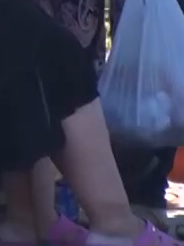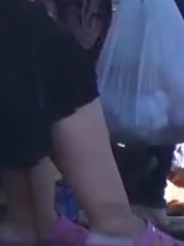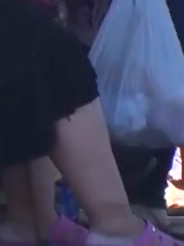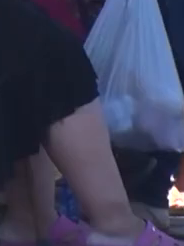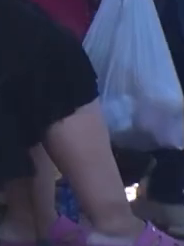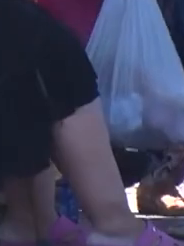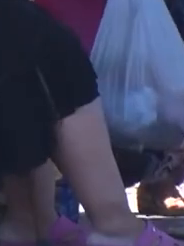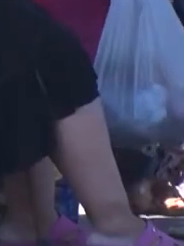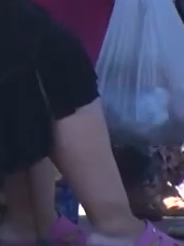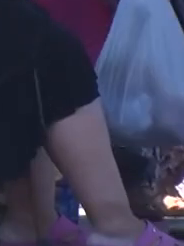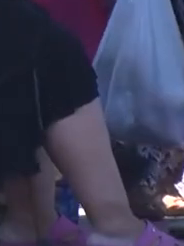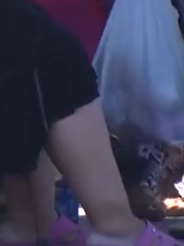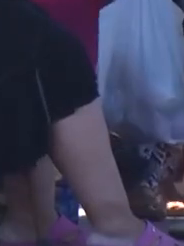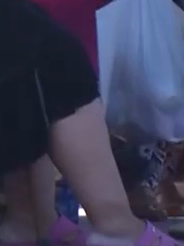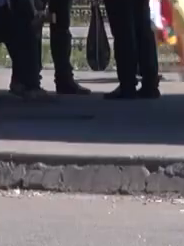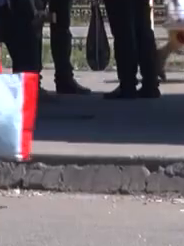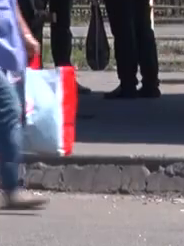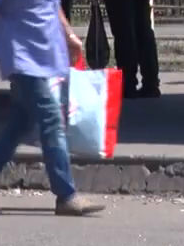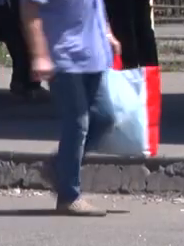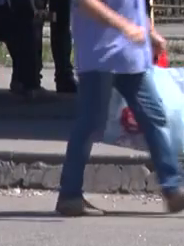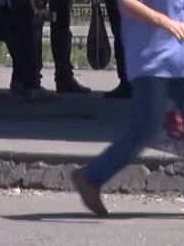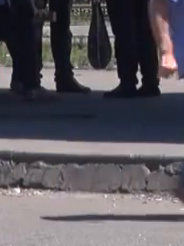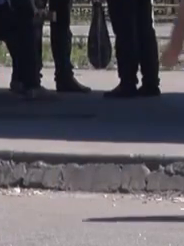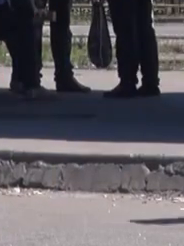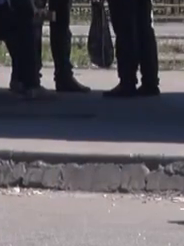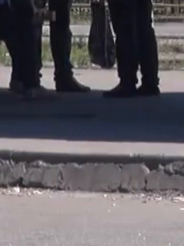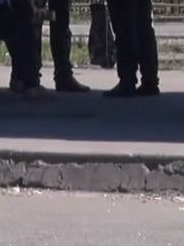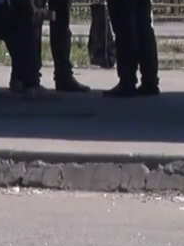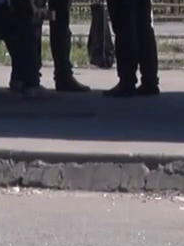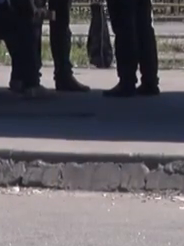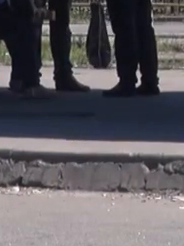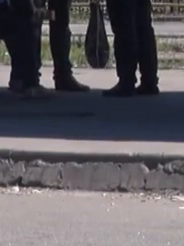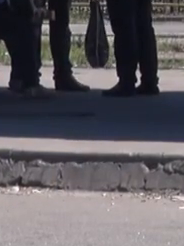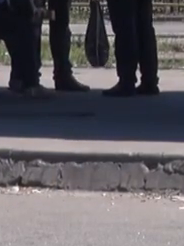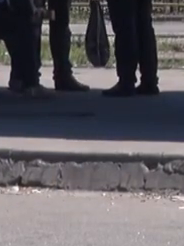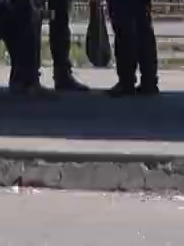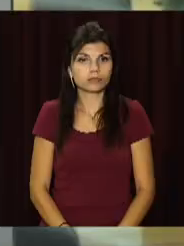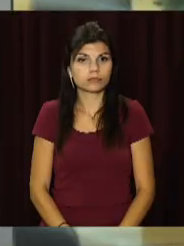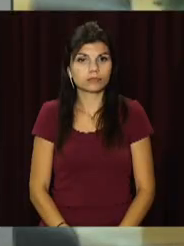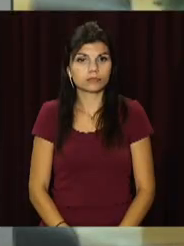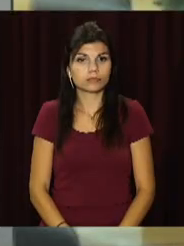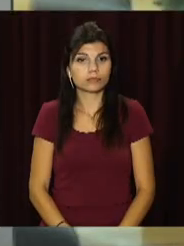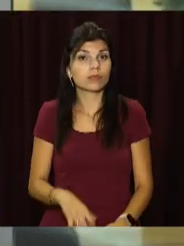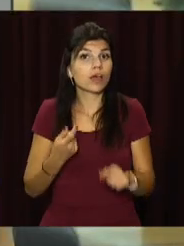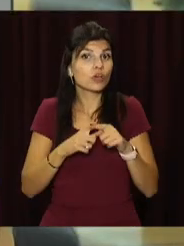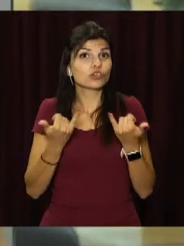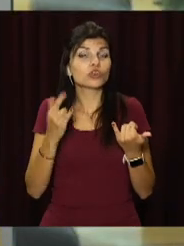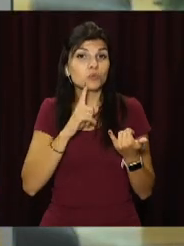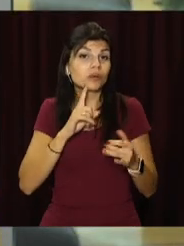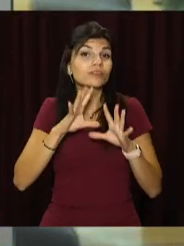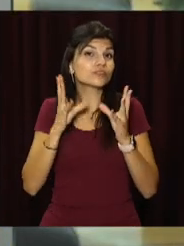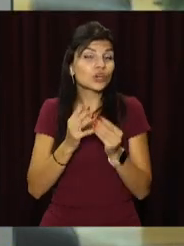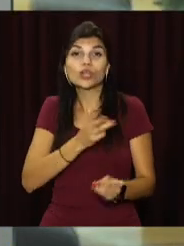людьми. В'ячеслав Куліш, Олександр Вернегоров, ОБНЮС, телеканал «Відкритий». На цьому у мене поки що